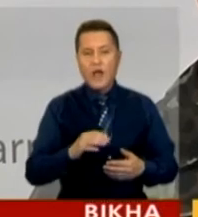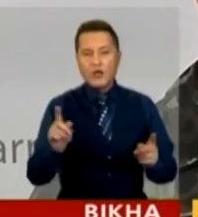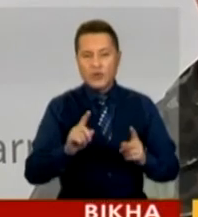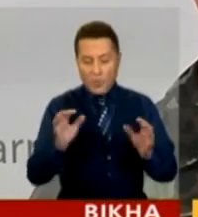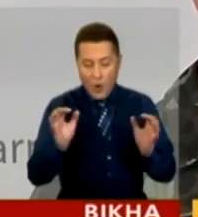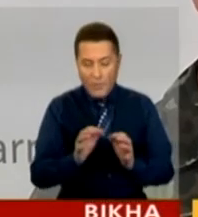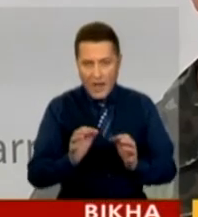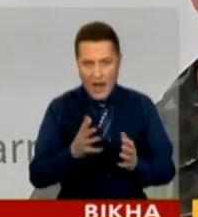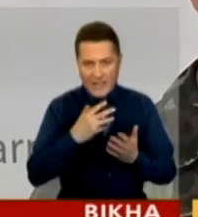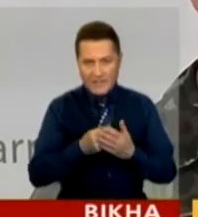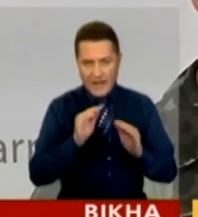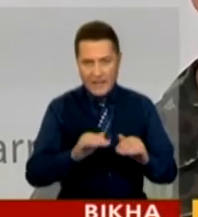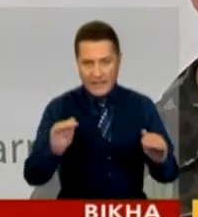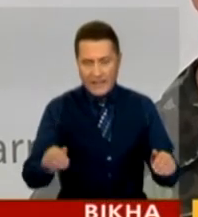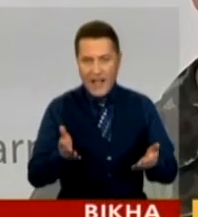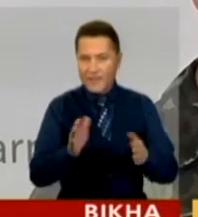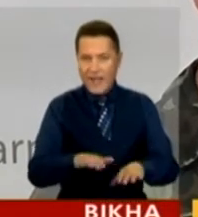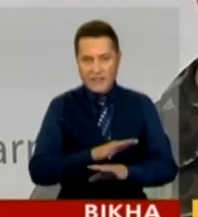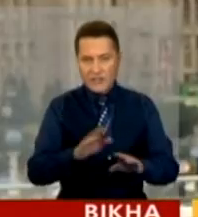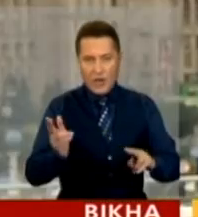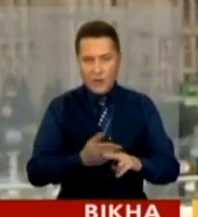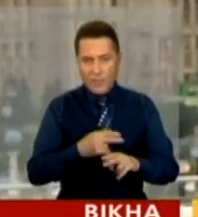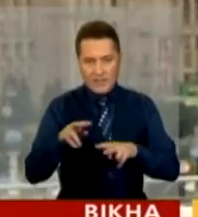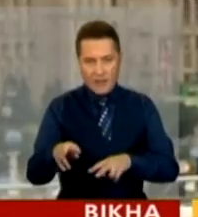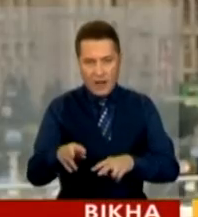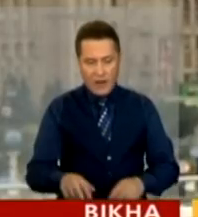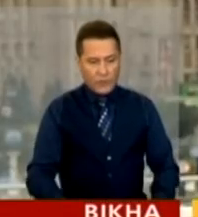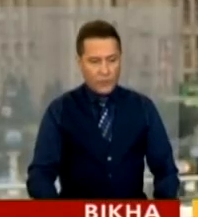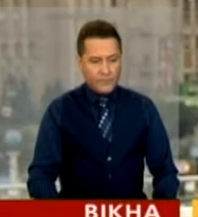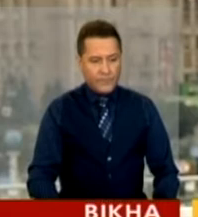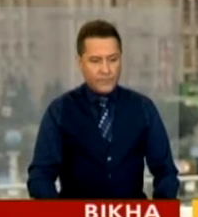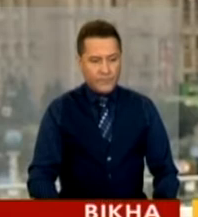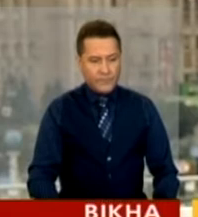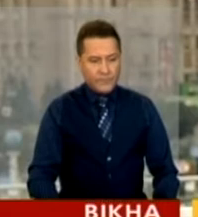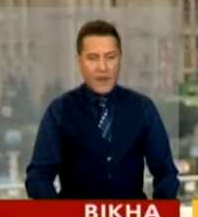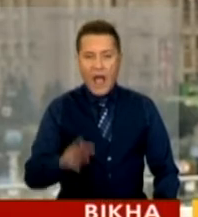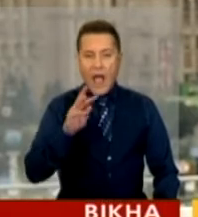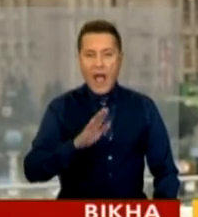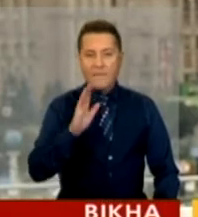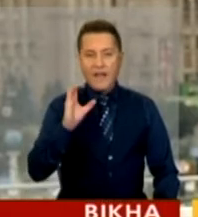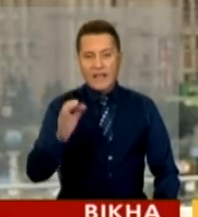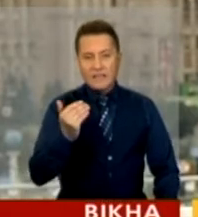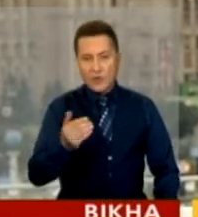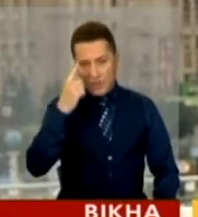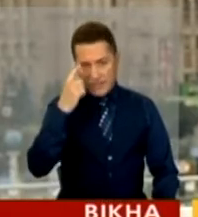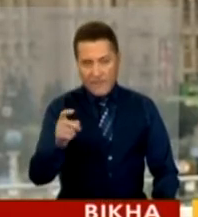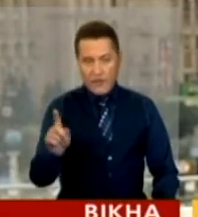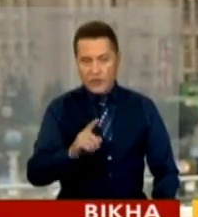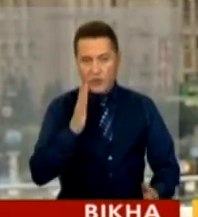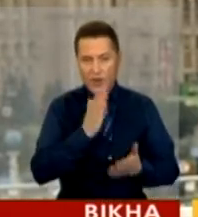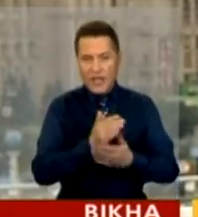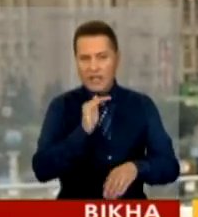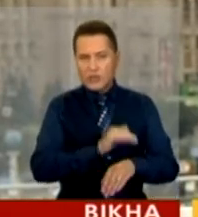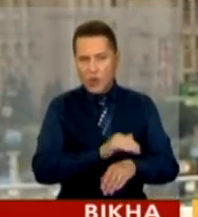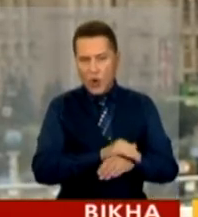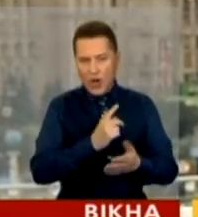оберігати своїх дітей та не залишати їх без нагляду. У МВС сьогодні заявили, що у них є неспростовні